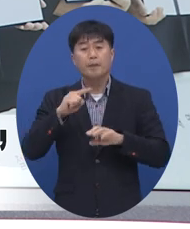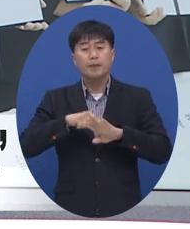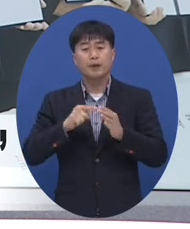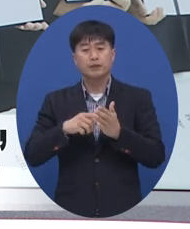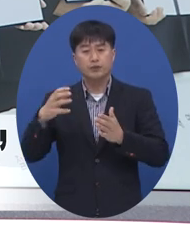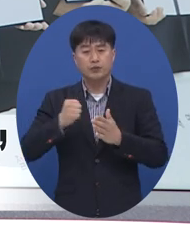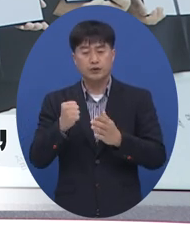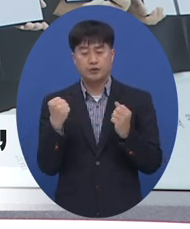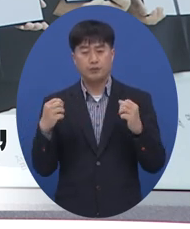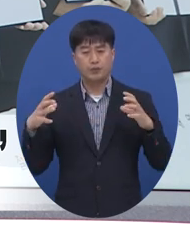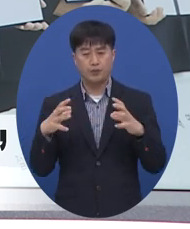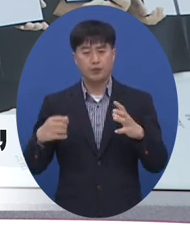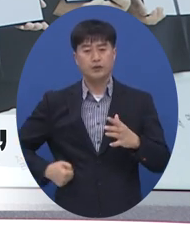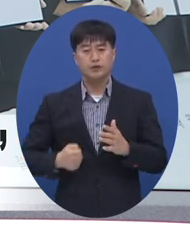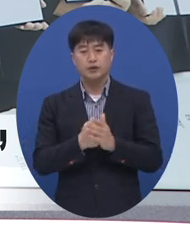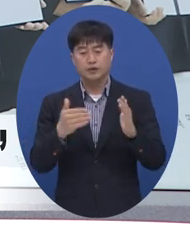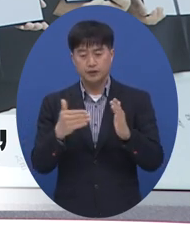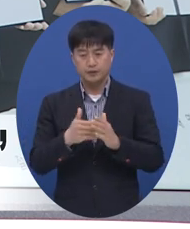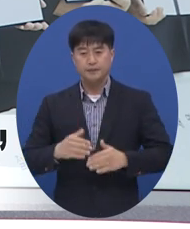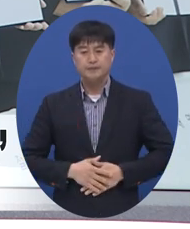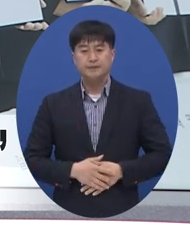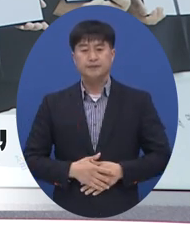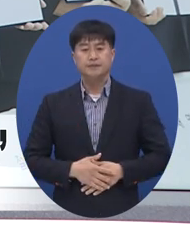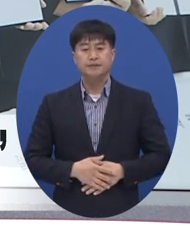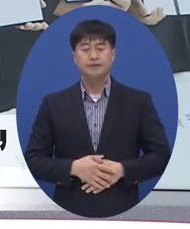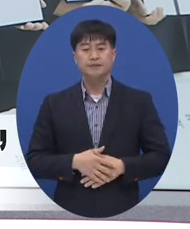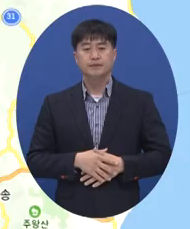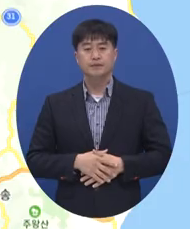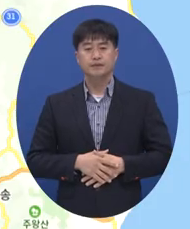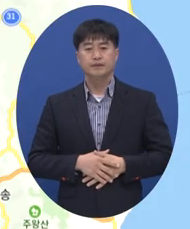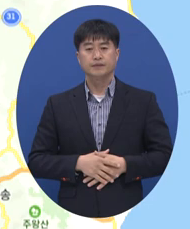모으기로 했습니다. 보도에 한선지 기자입니다.